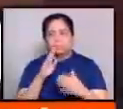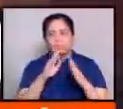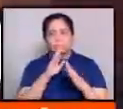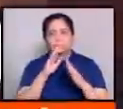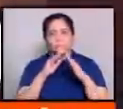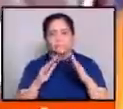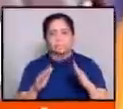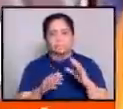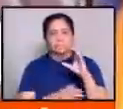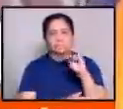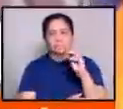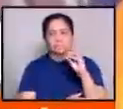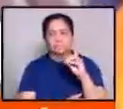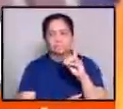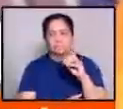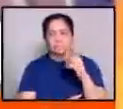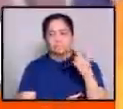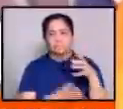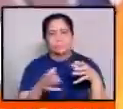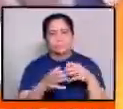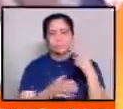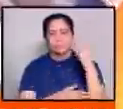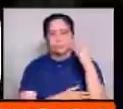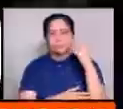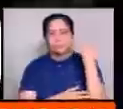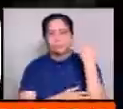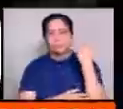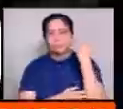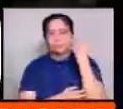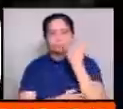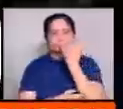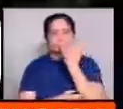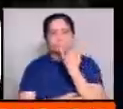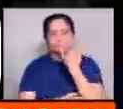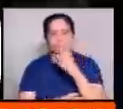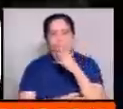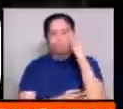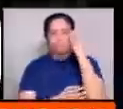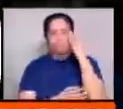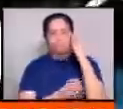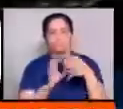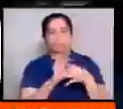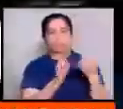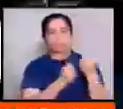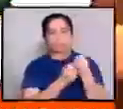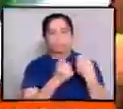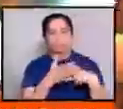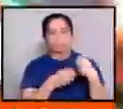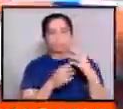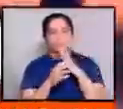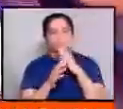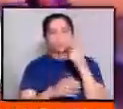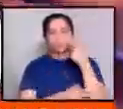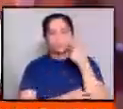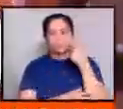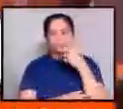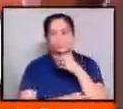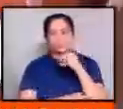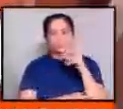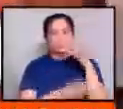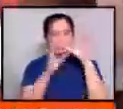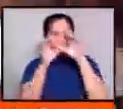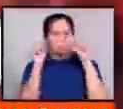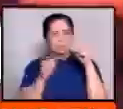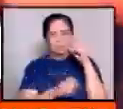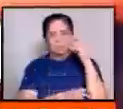Pangulo ng Lakas CMD Party, pamangkin ni dating First Lady Imelda Marcos at kilalang kaalyado ni outgoing Speaker Gloria Arroyo at ng Pangulo